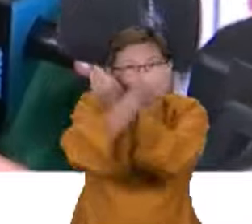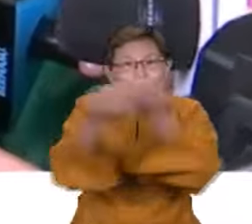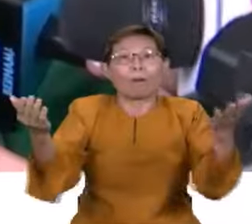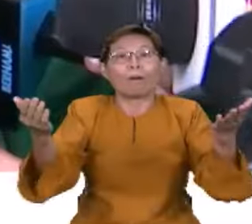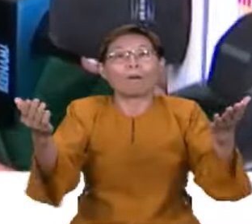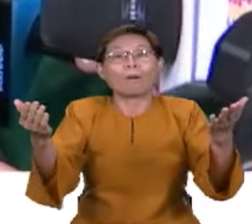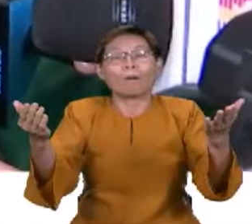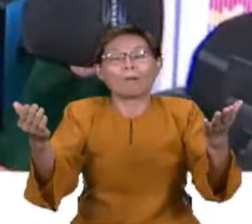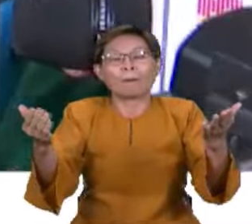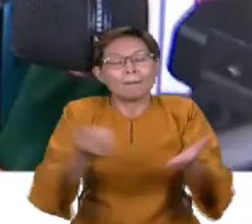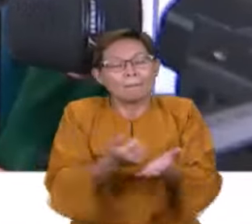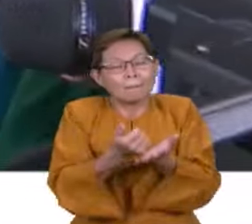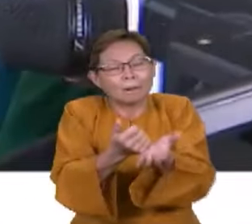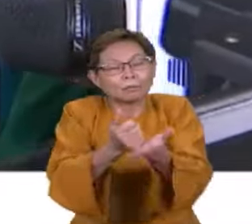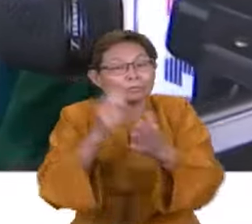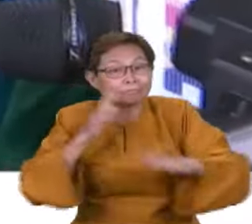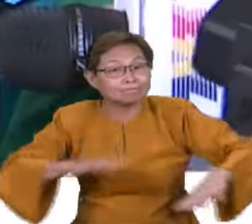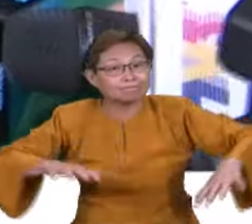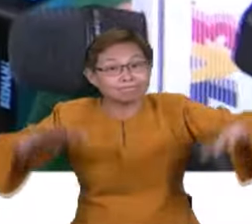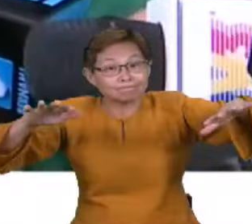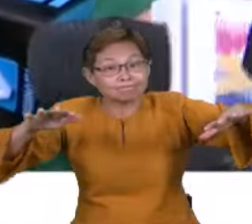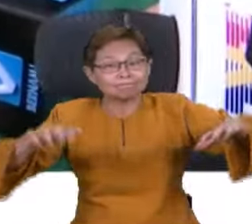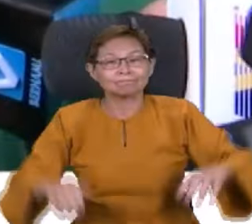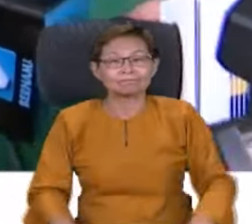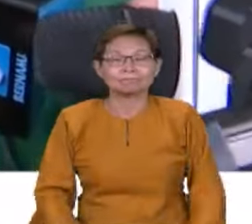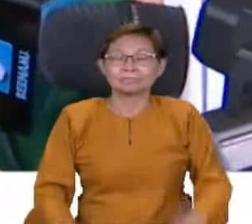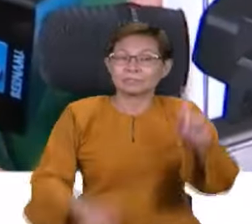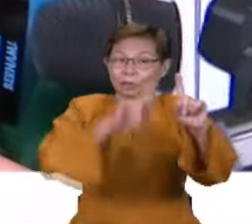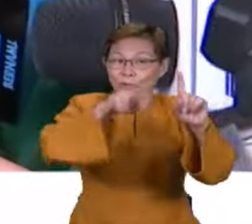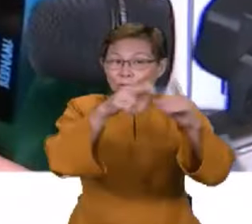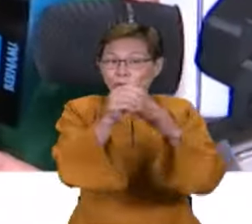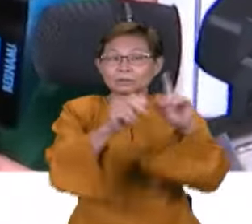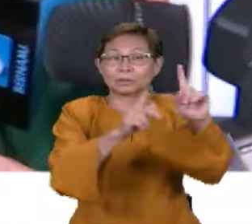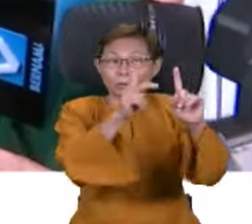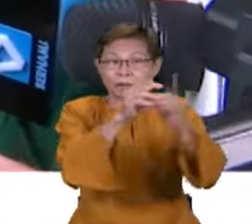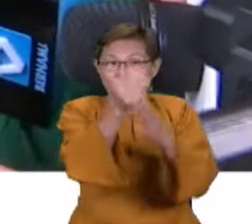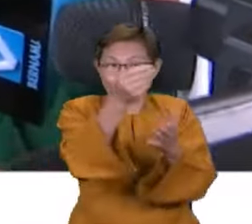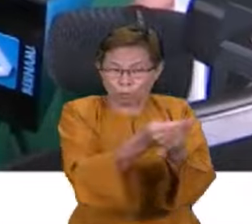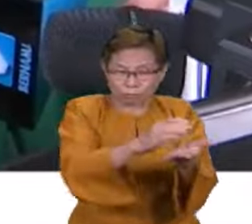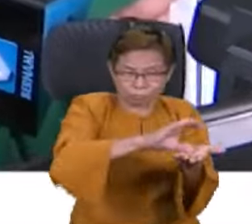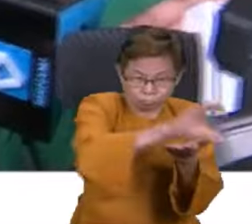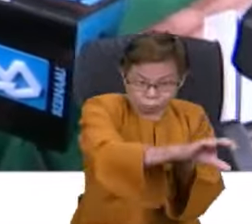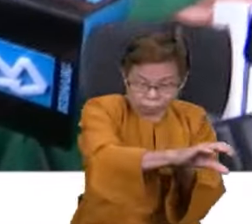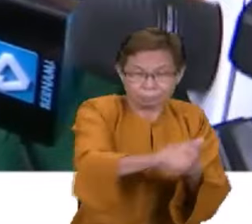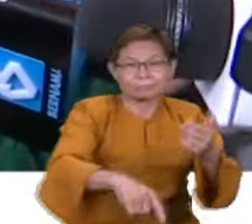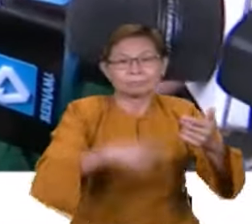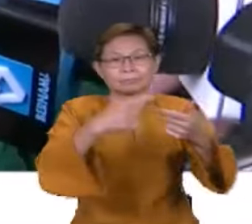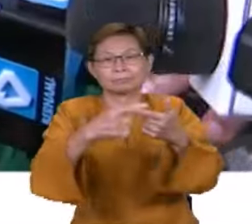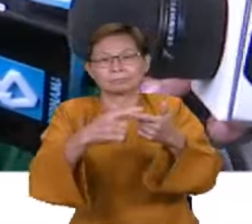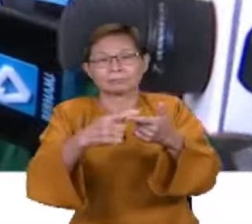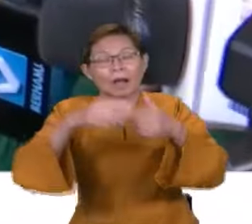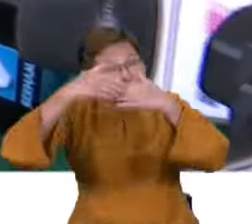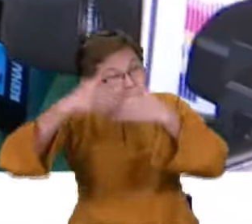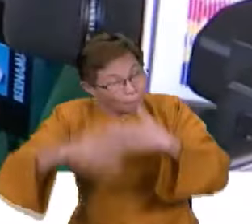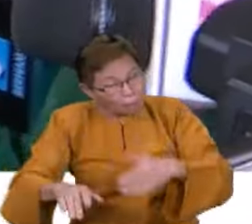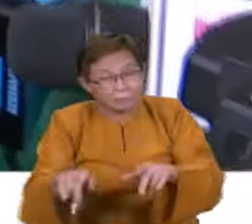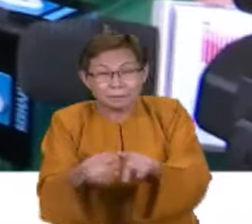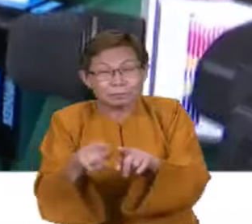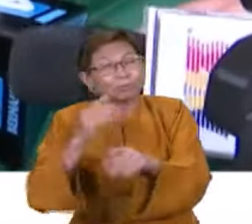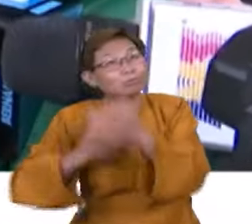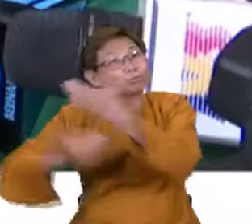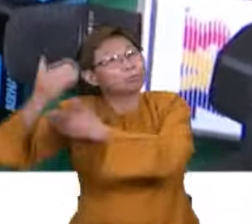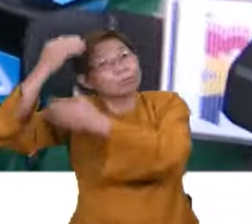segi bantuan banjir RM1,000 tunai untuk imediat, dan selepas itu seperti yang